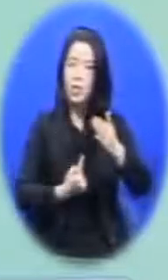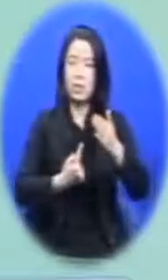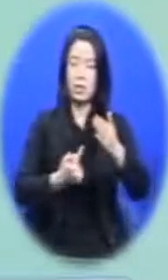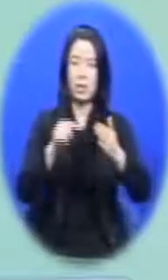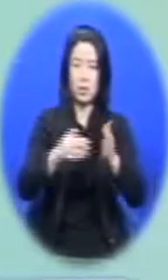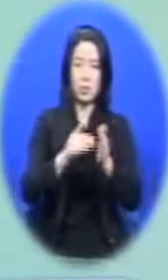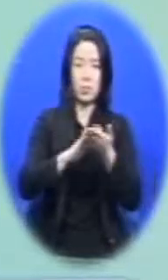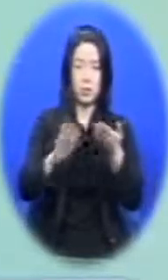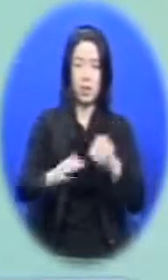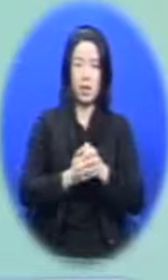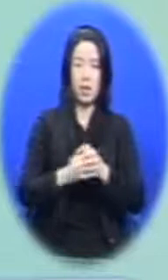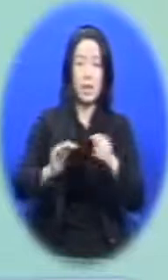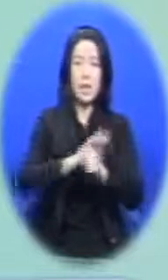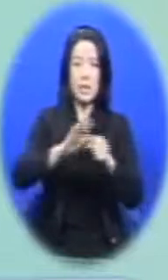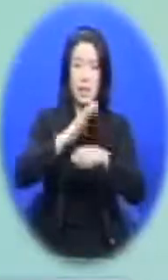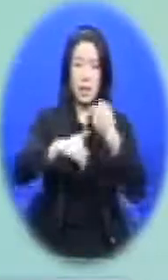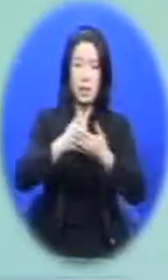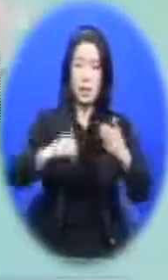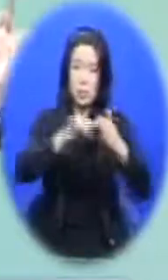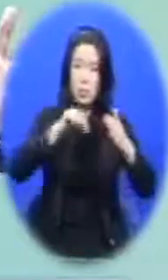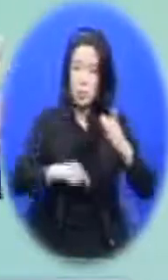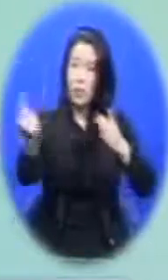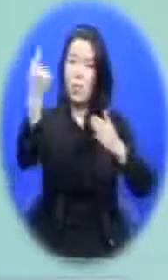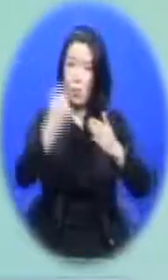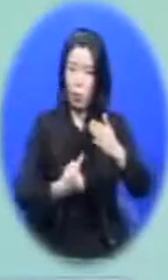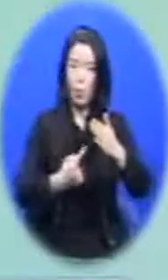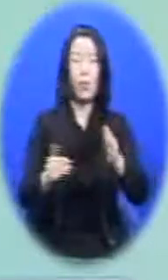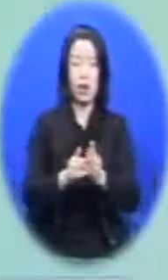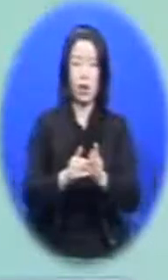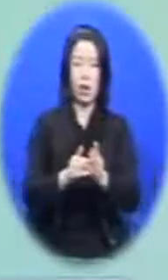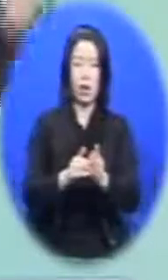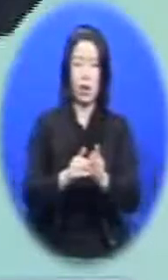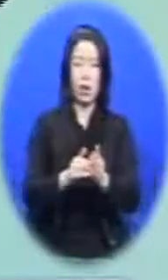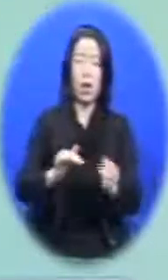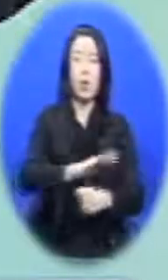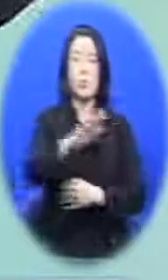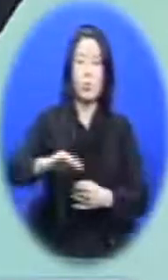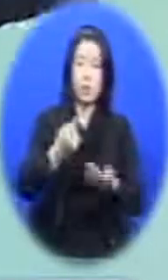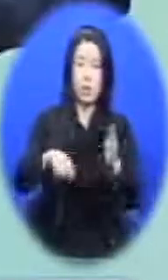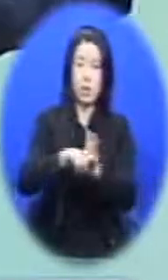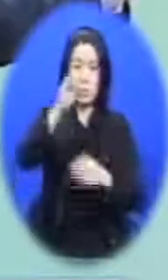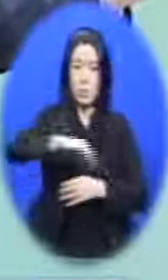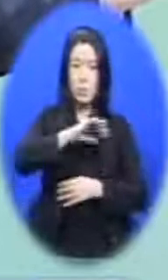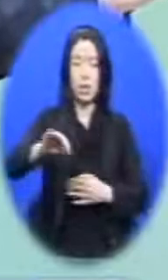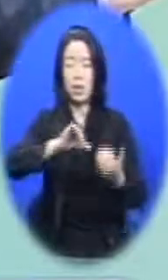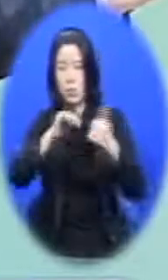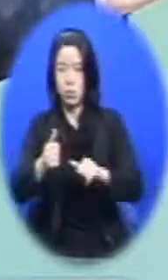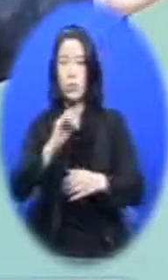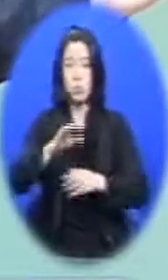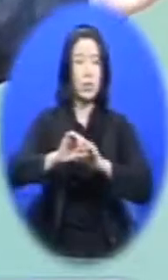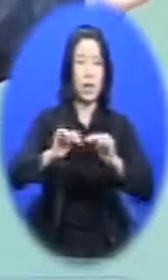속에 사랑의 하나님이 우리 속에 그냥 들어와 버리신 겁니다. 우리를 위해서 십자가에 죽으셨을 뿐만